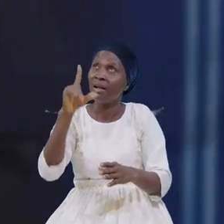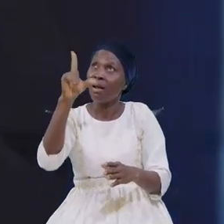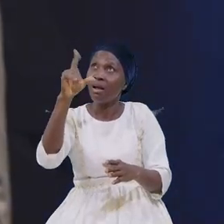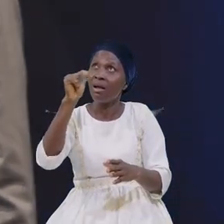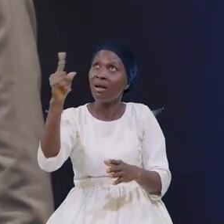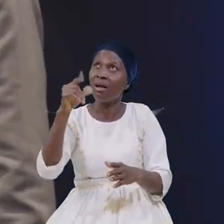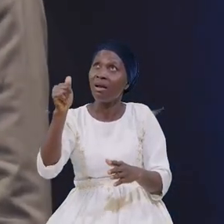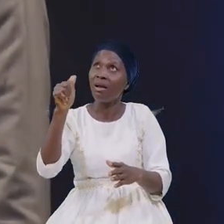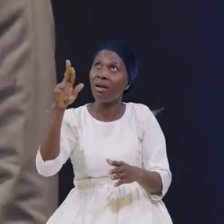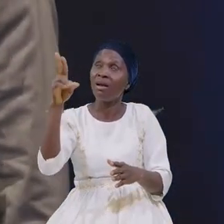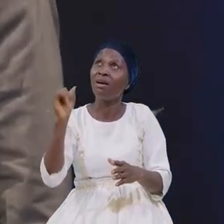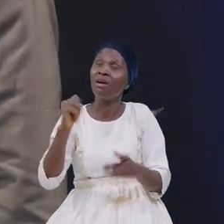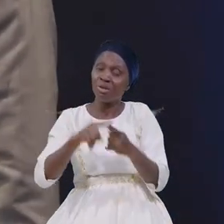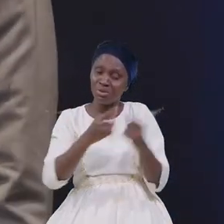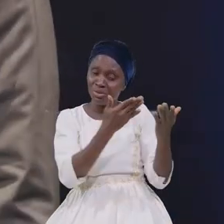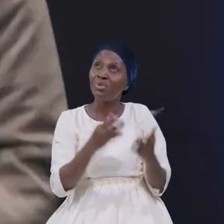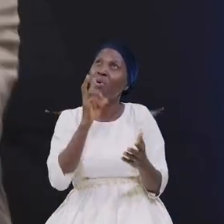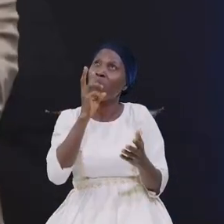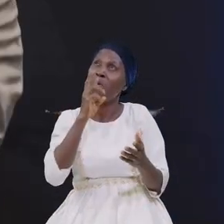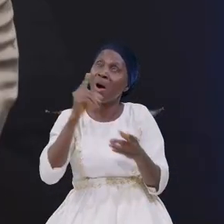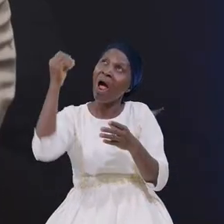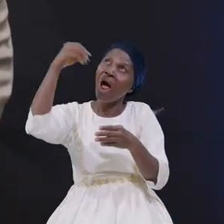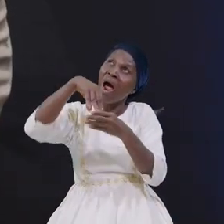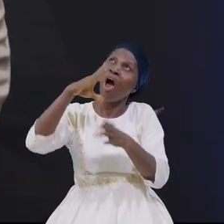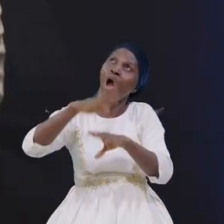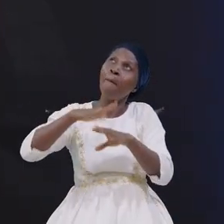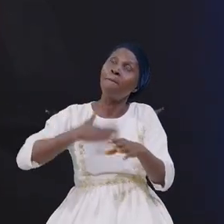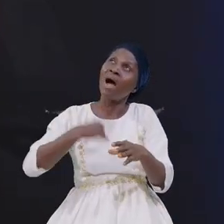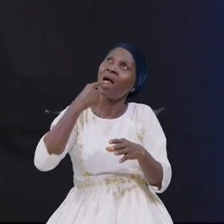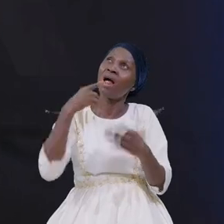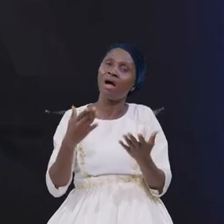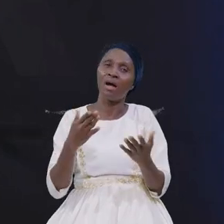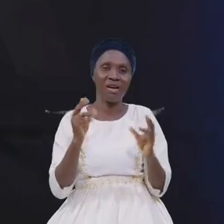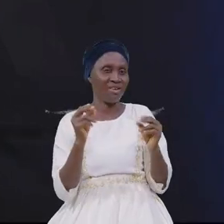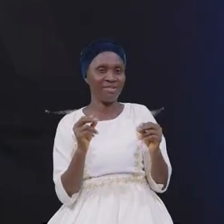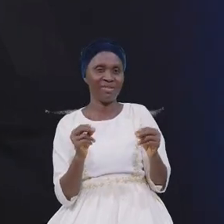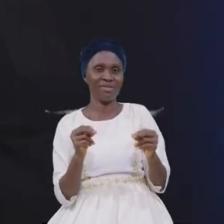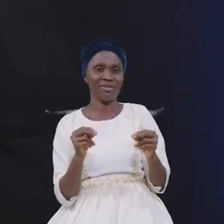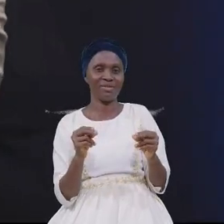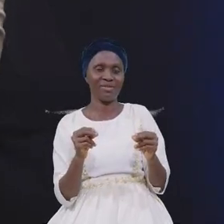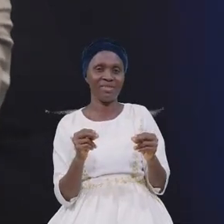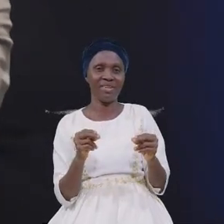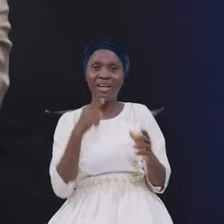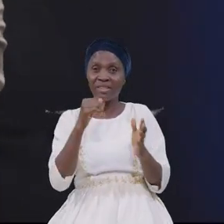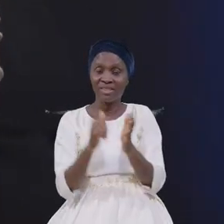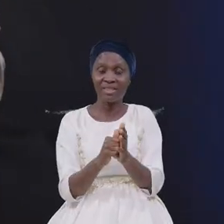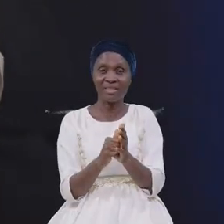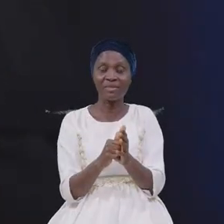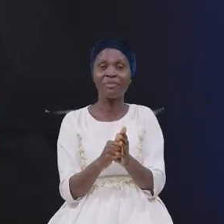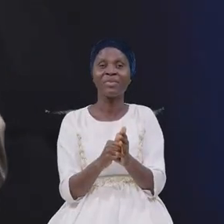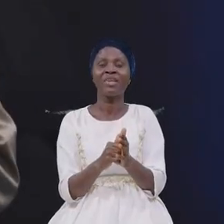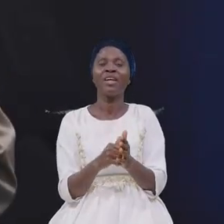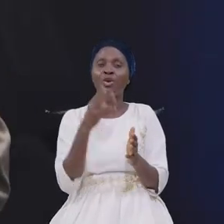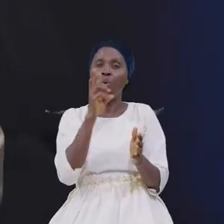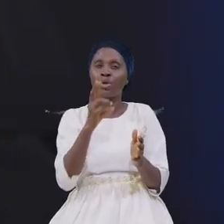ma langue. Non, la pluie est tombée lorsque tu étais ici. L'eau était venue, l'eau de la vie. Quiconque veut